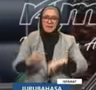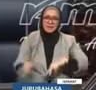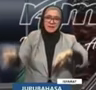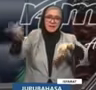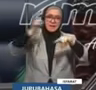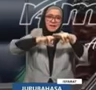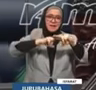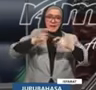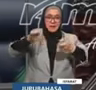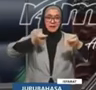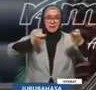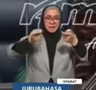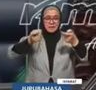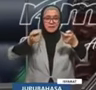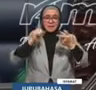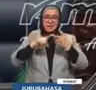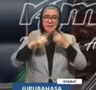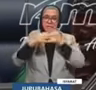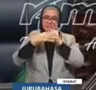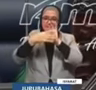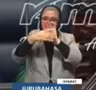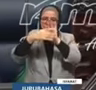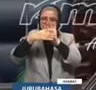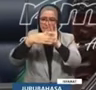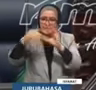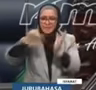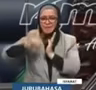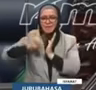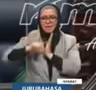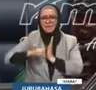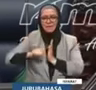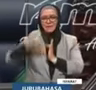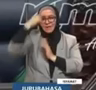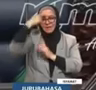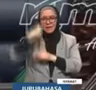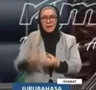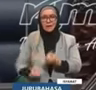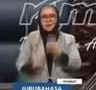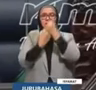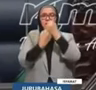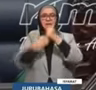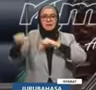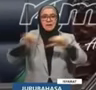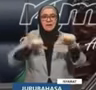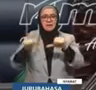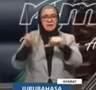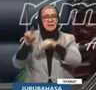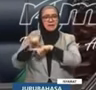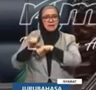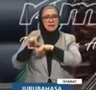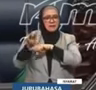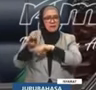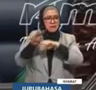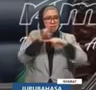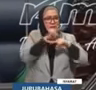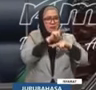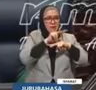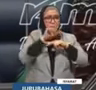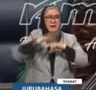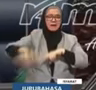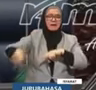operasi dan kerjasama perisekan bagi menyokong lgbt rondaan laut dan udara melalui